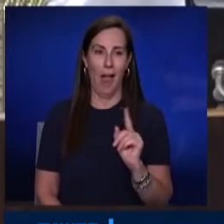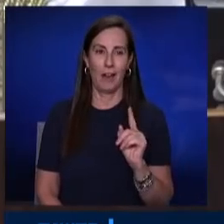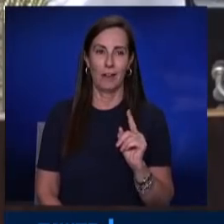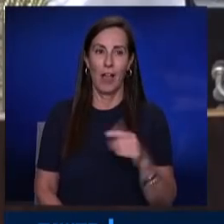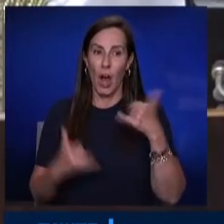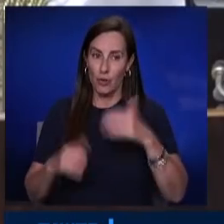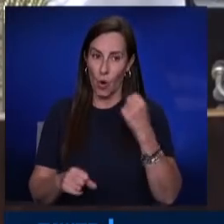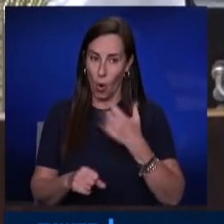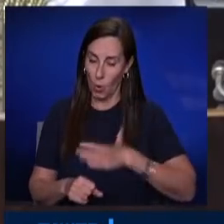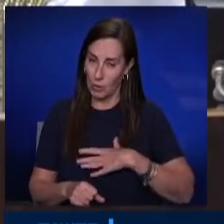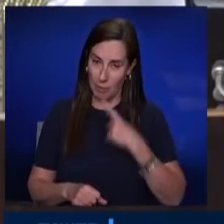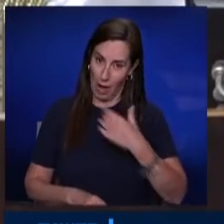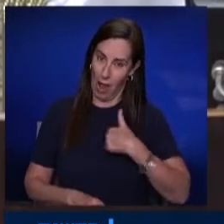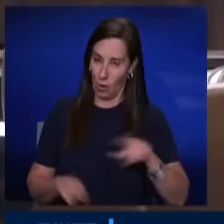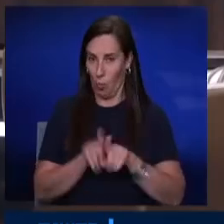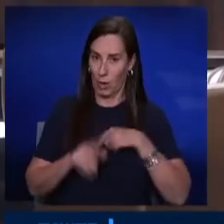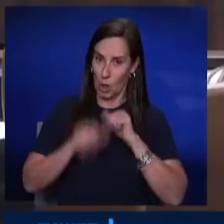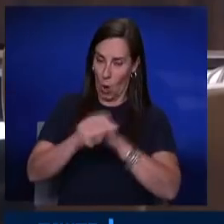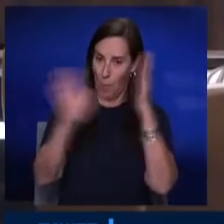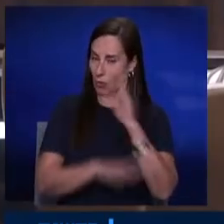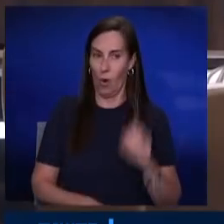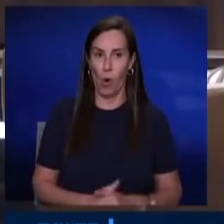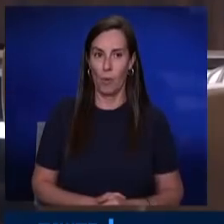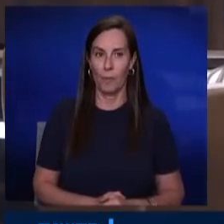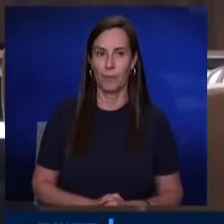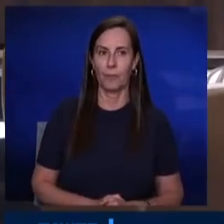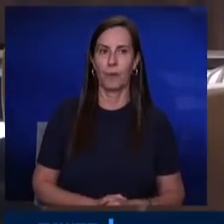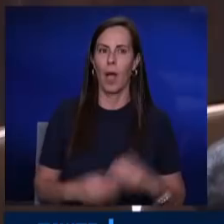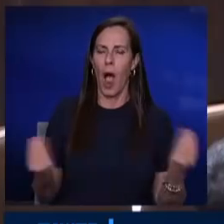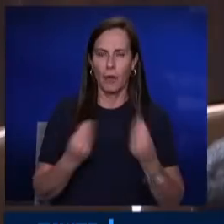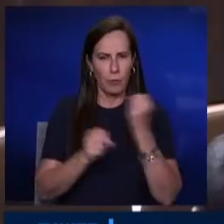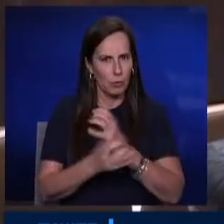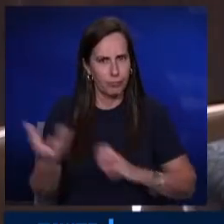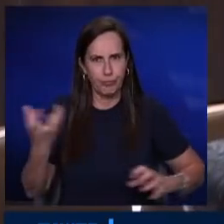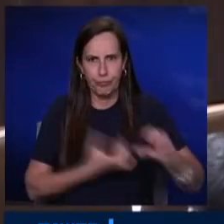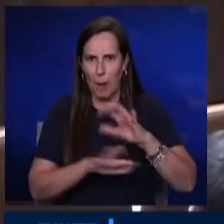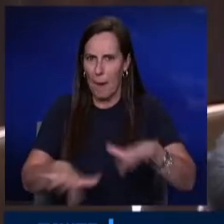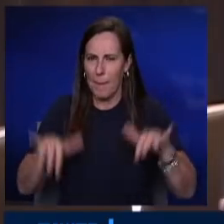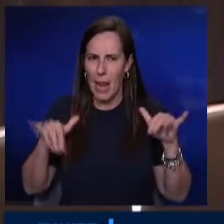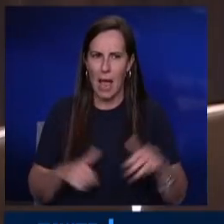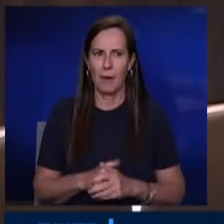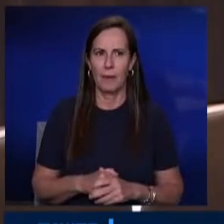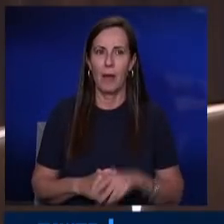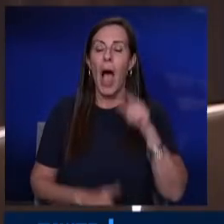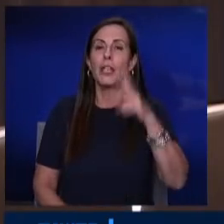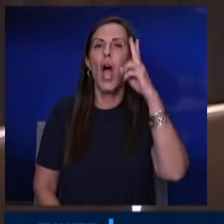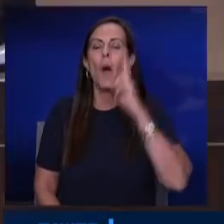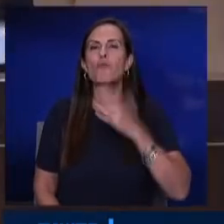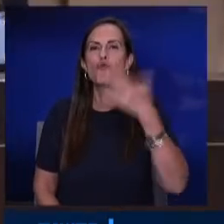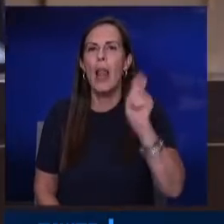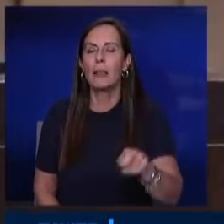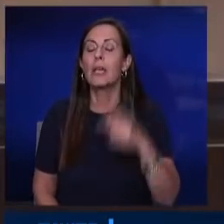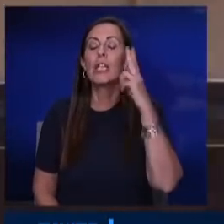להציג אותנו כתומכי טרור? הדברים עוררו מהומה במליאה. אתה חרפה לבית הזה, תתבייש לך.